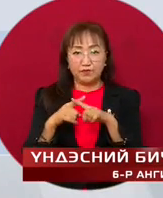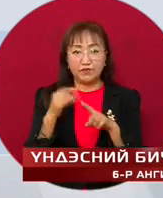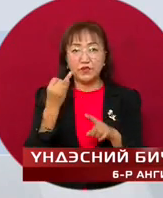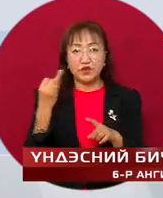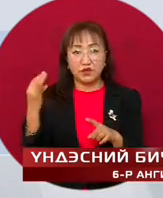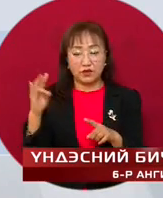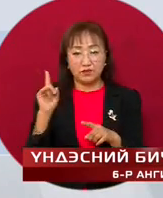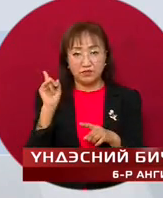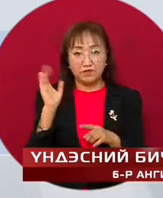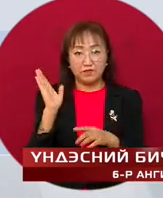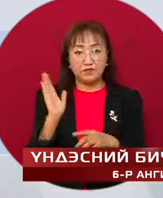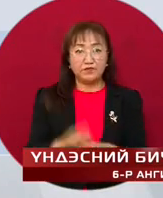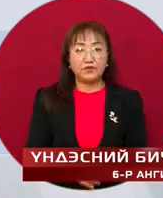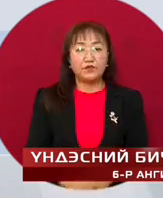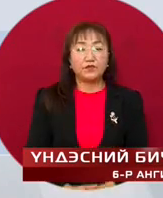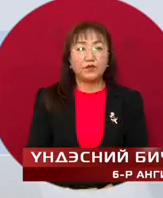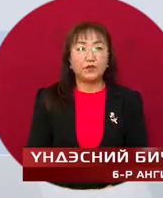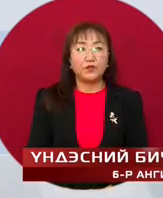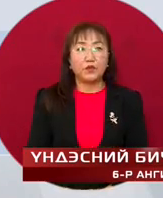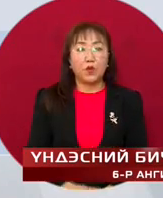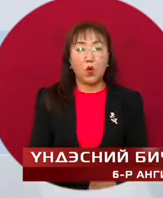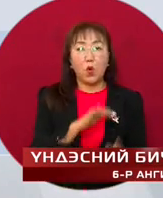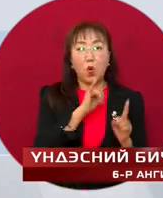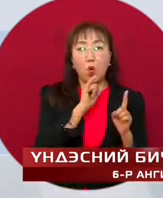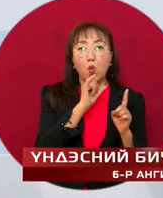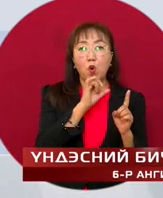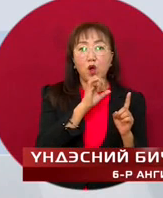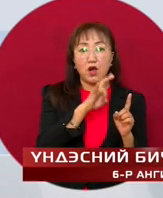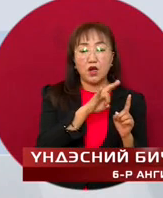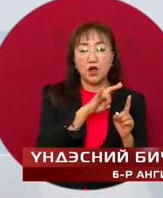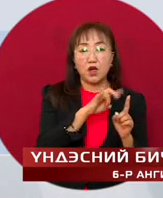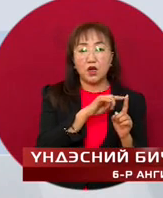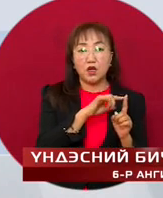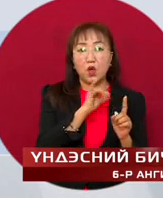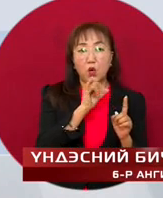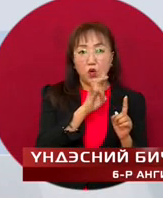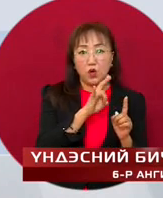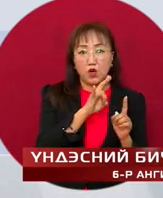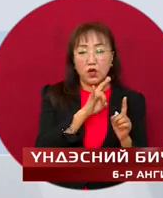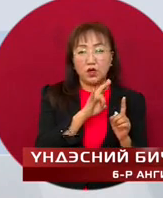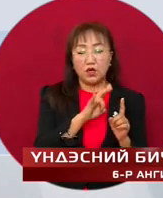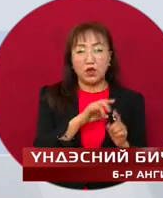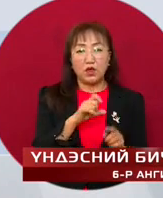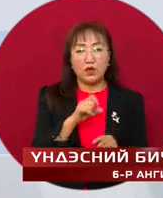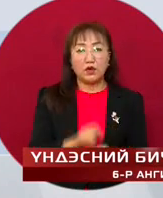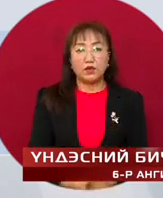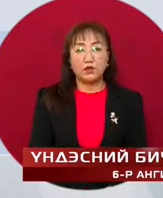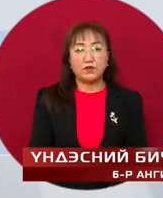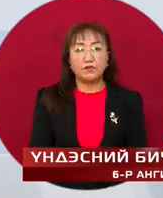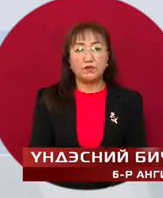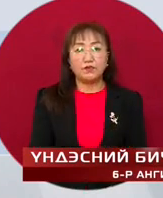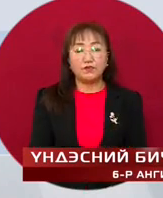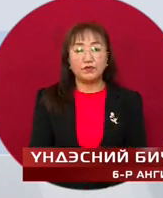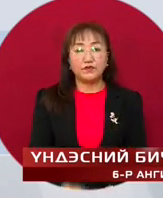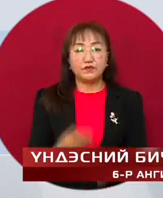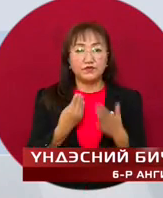За дараагийн нөхцөл уун нөхцөл. За галиг нь ихшиг зөвцөх хэсгийг харгалзаад уун эм үгэнд үүн гэж дуудана. За